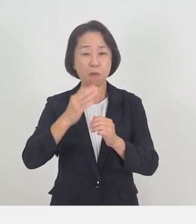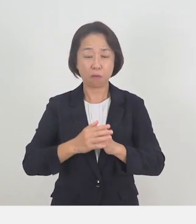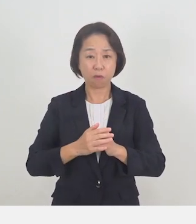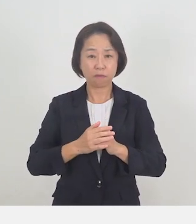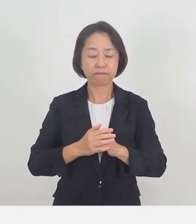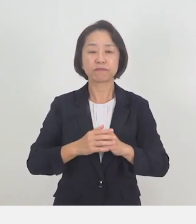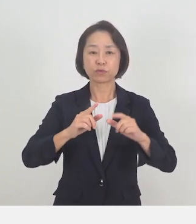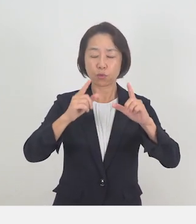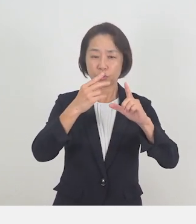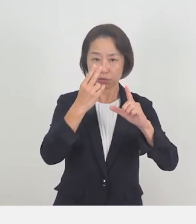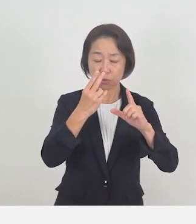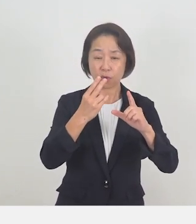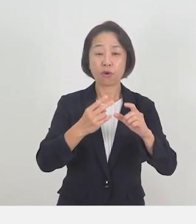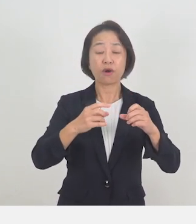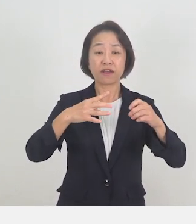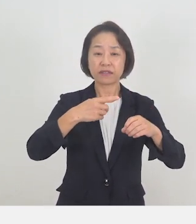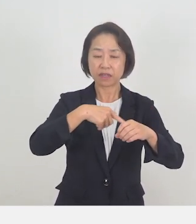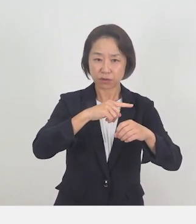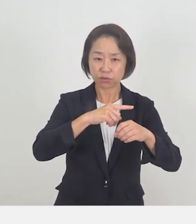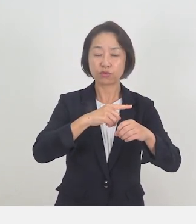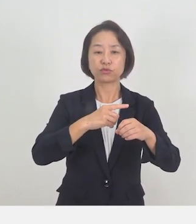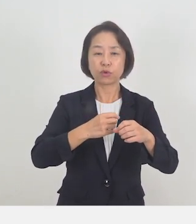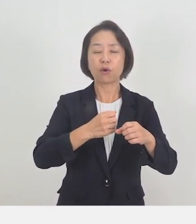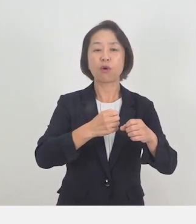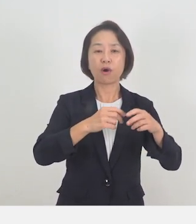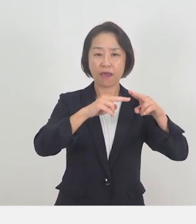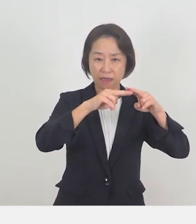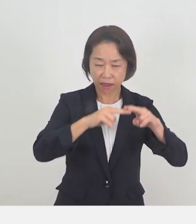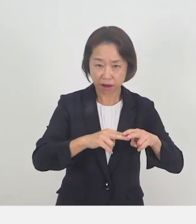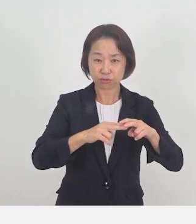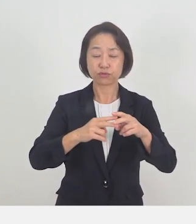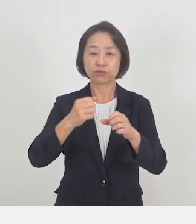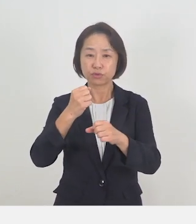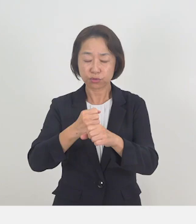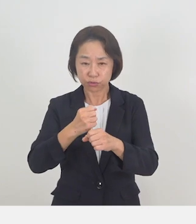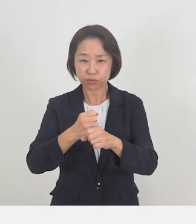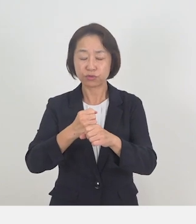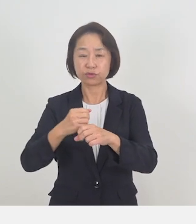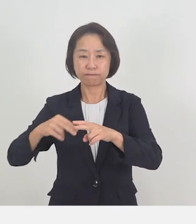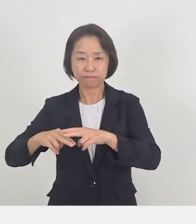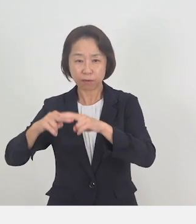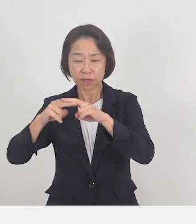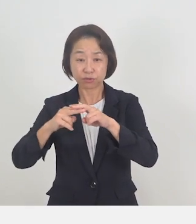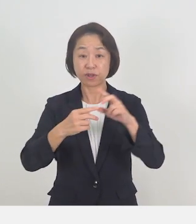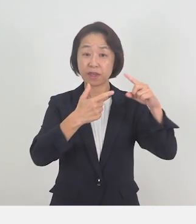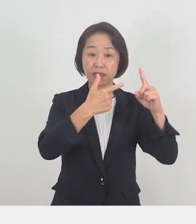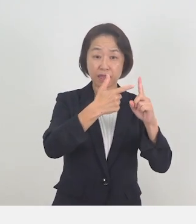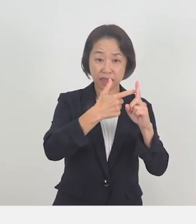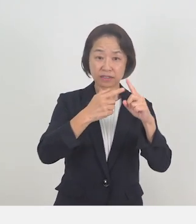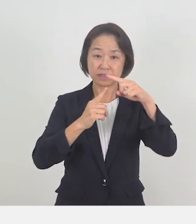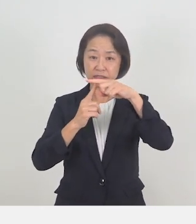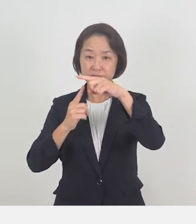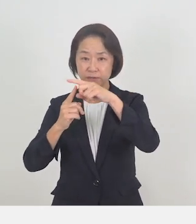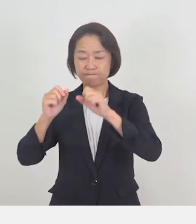減らす作るためるの頭文字をつなげたHTTの取り組みを行ってい